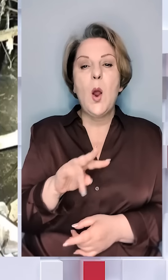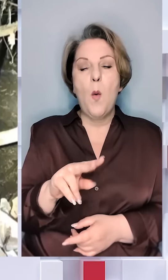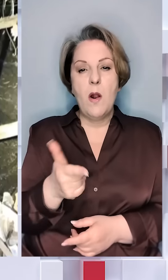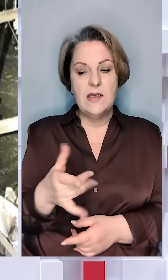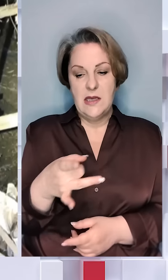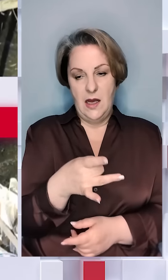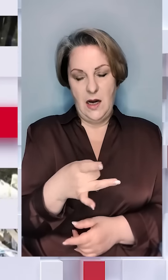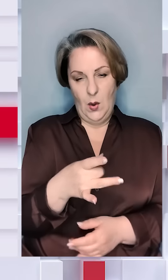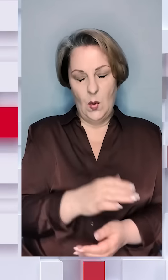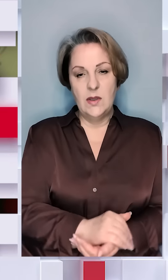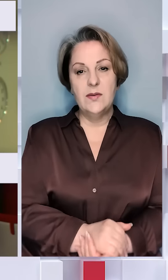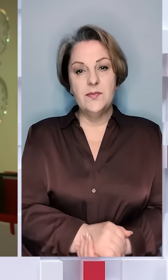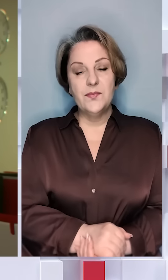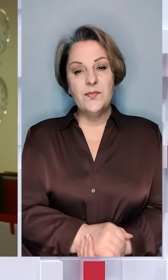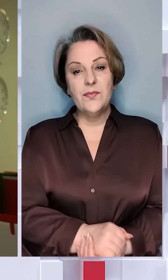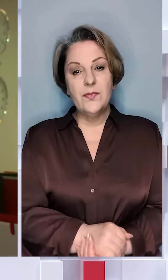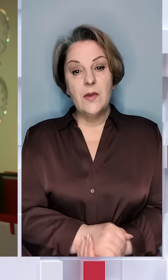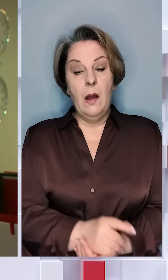Нікопольському району.